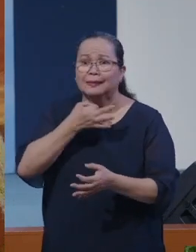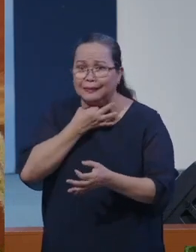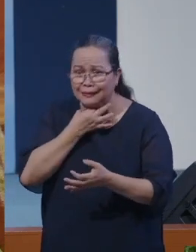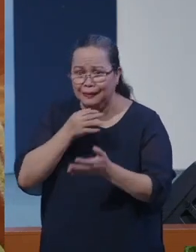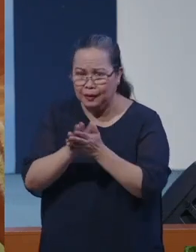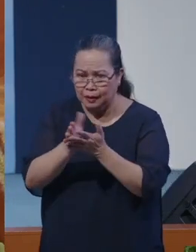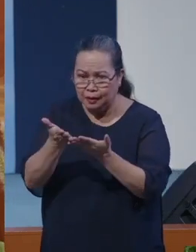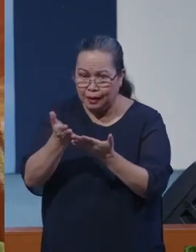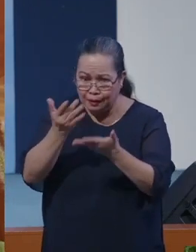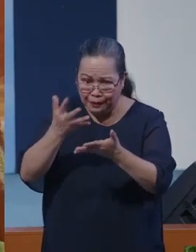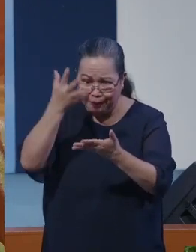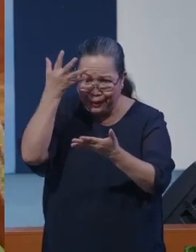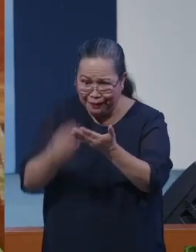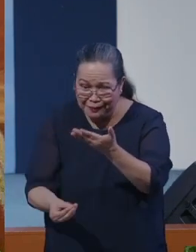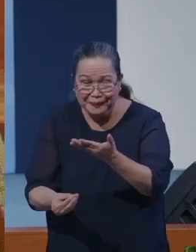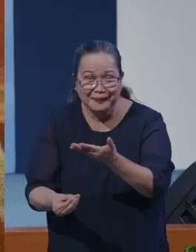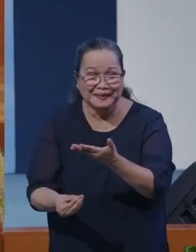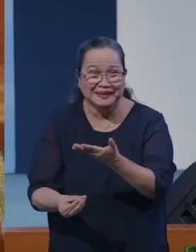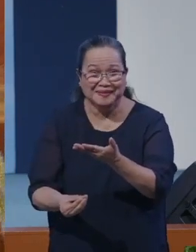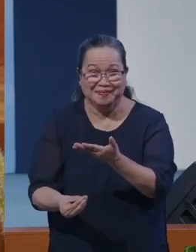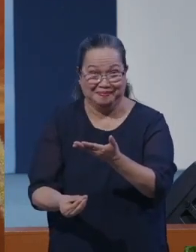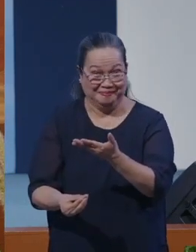kasi baka umalis.